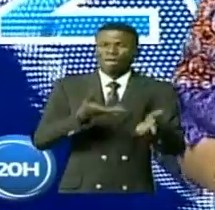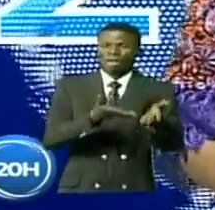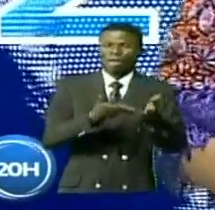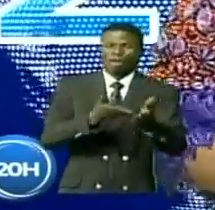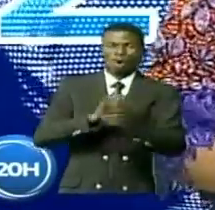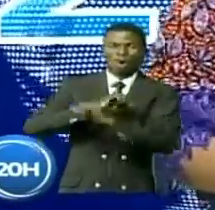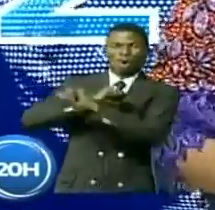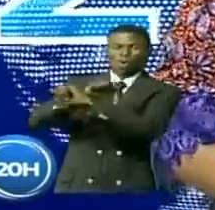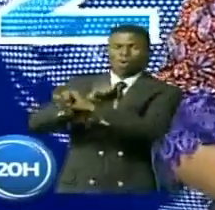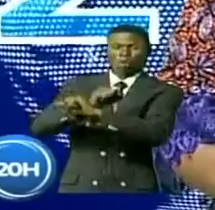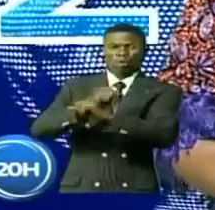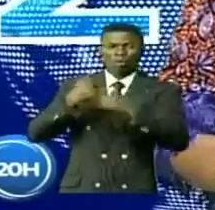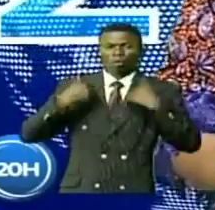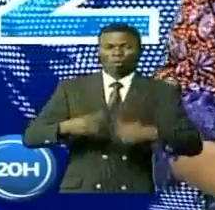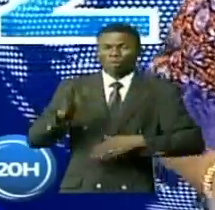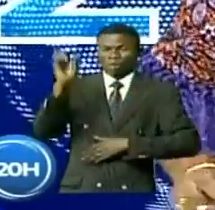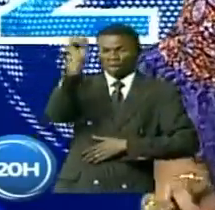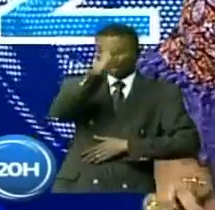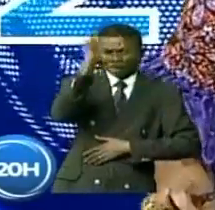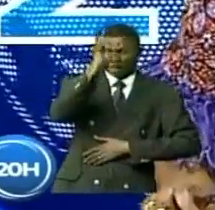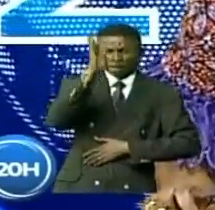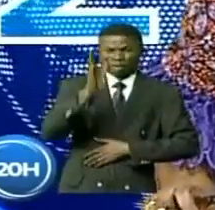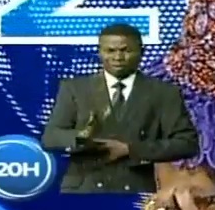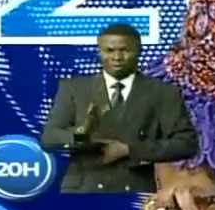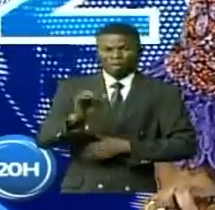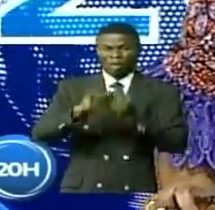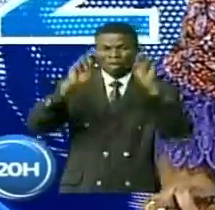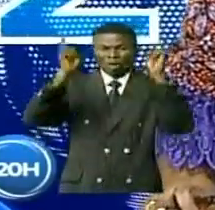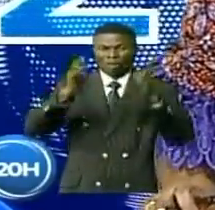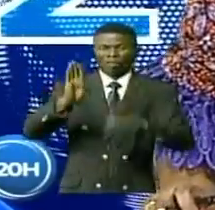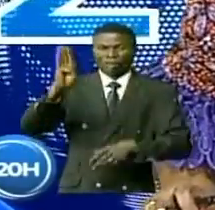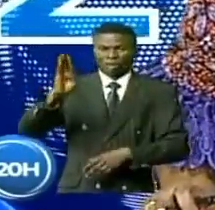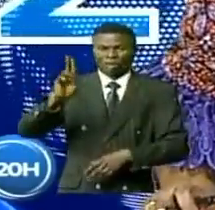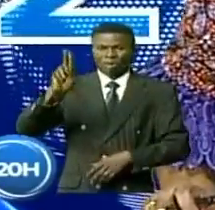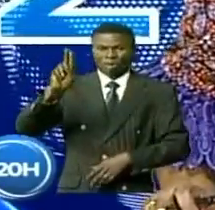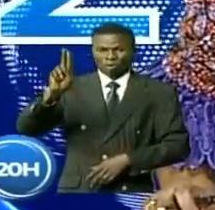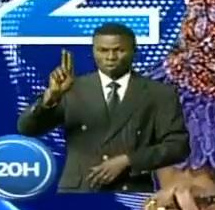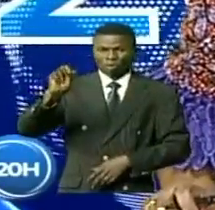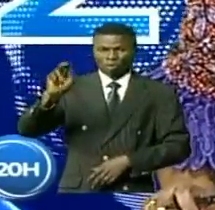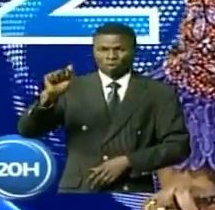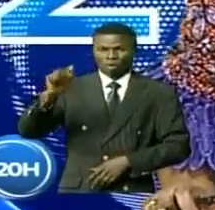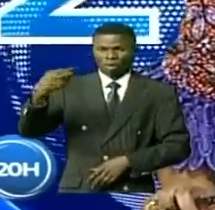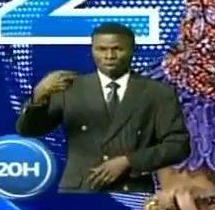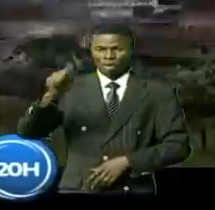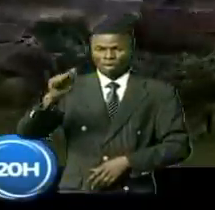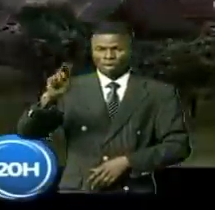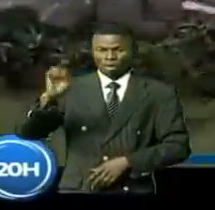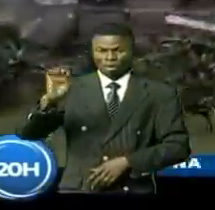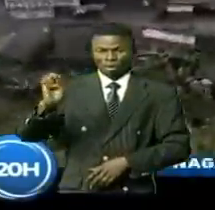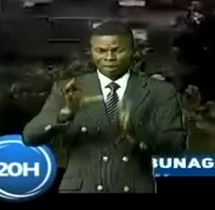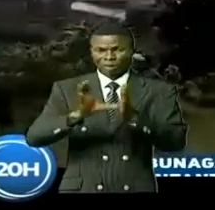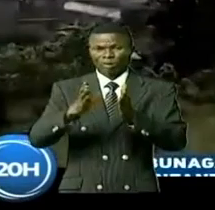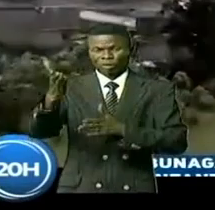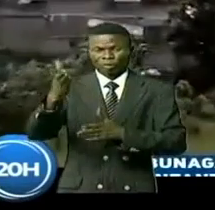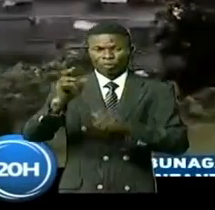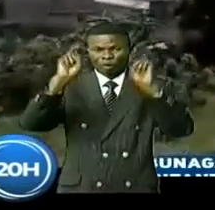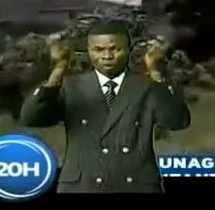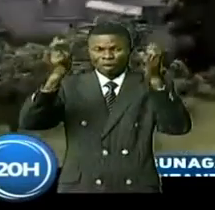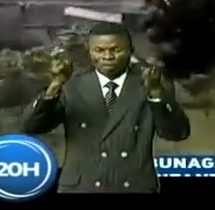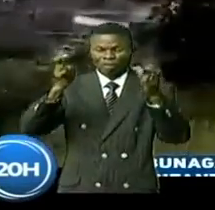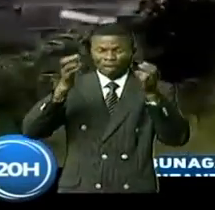bouclier humain aux terroristes qui infestent la cité de Bunagana. Un récit de Edith Chala. C'est une cité